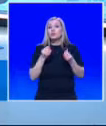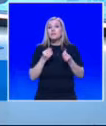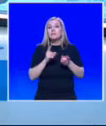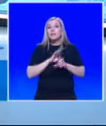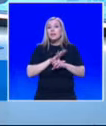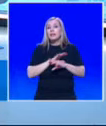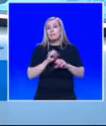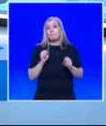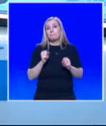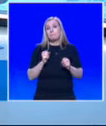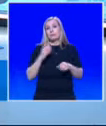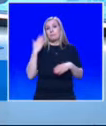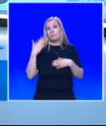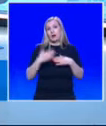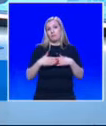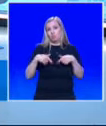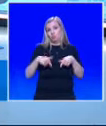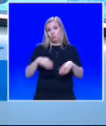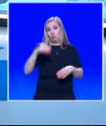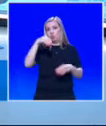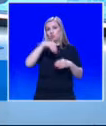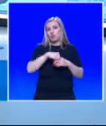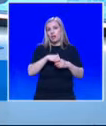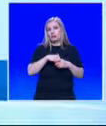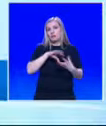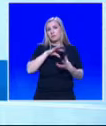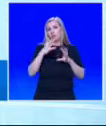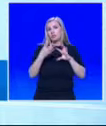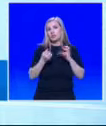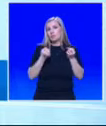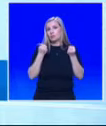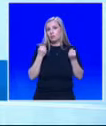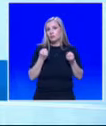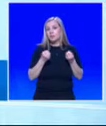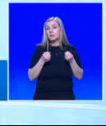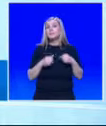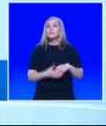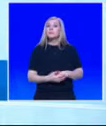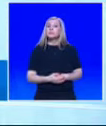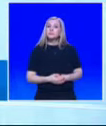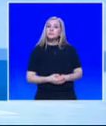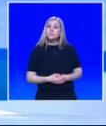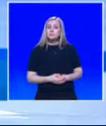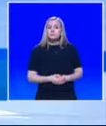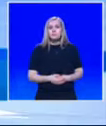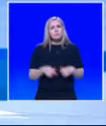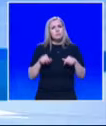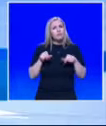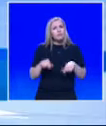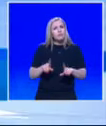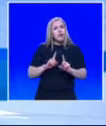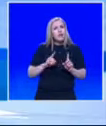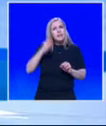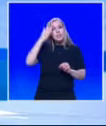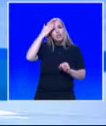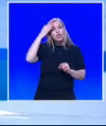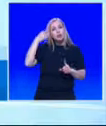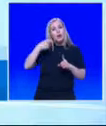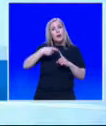участват в политическия живот у нас, ако решат да се върнат и да дадат своя принос тук. Така, това е справедливо към